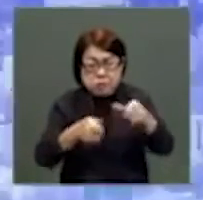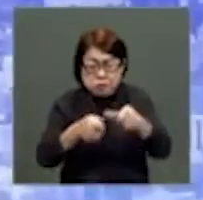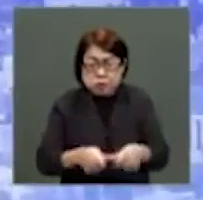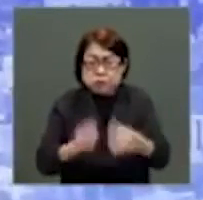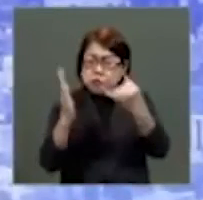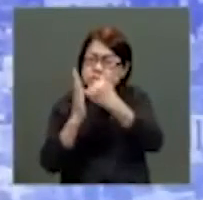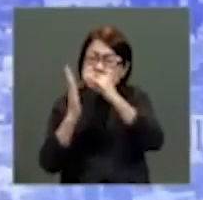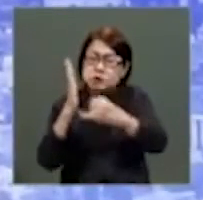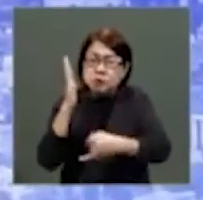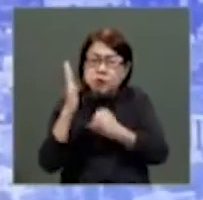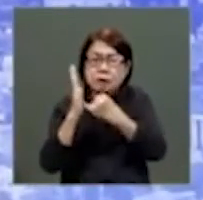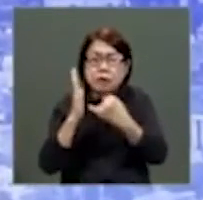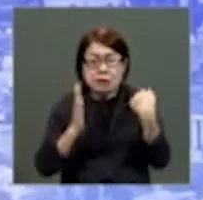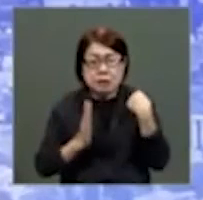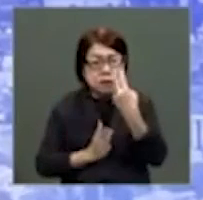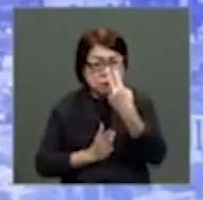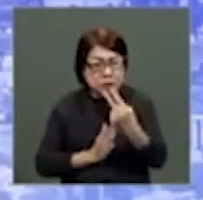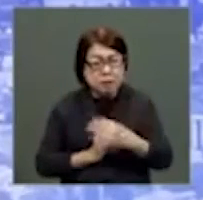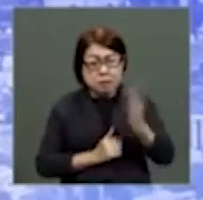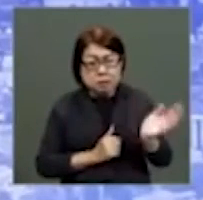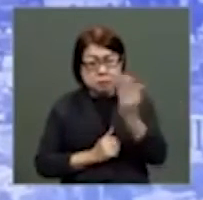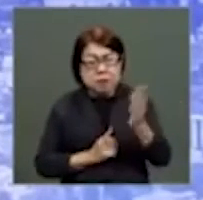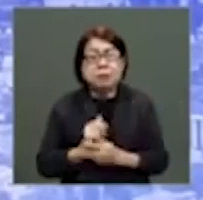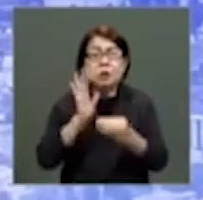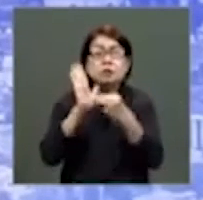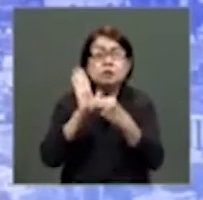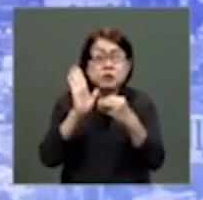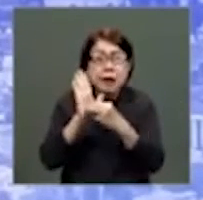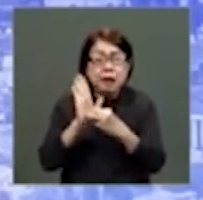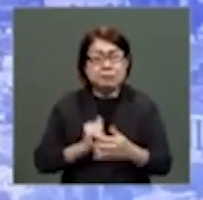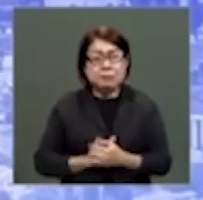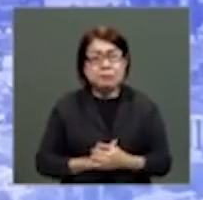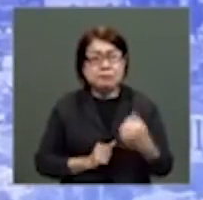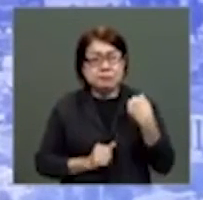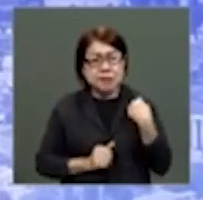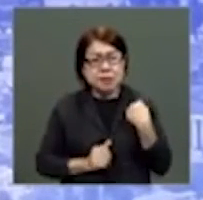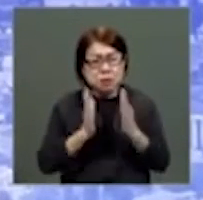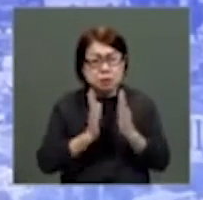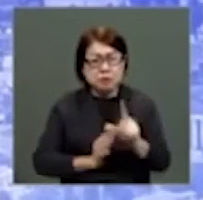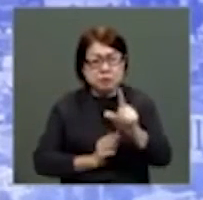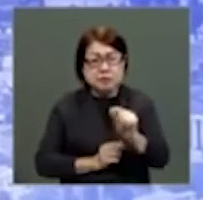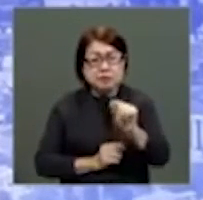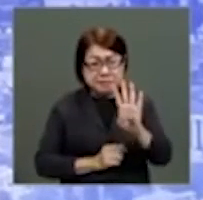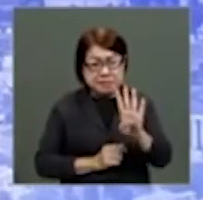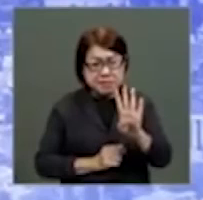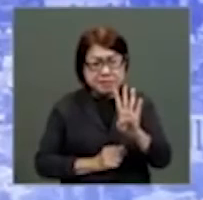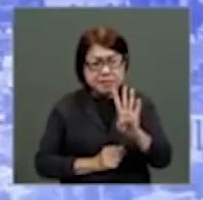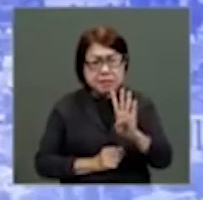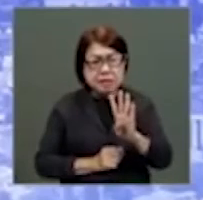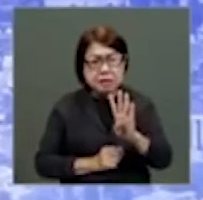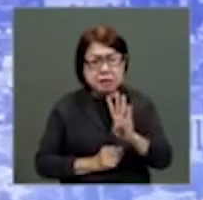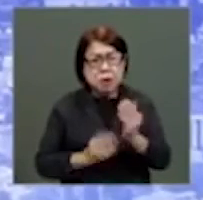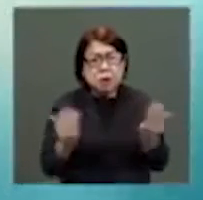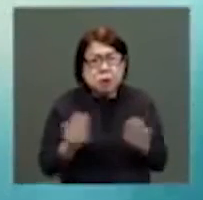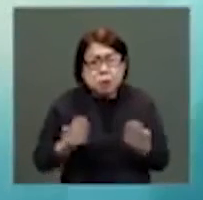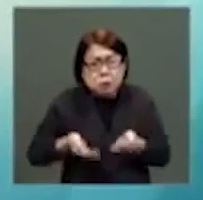ผมขอไปภาพเร็วๆนะครับกรุงเทพมหานครนะครับ24รายจะเห็นนะครับอายุ9เดือนมี